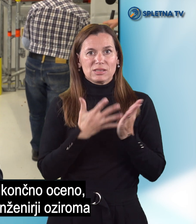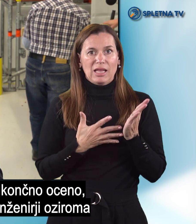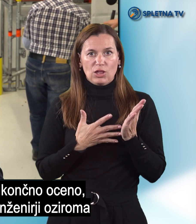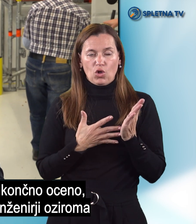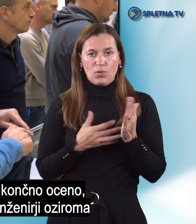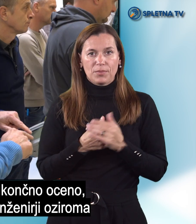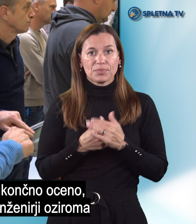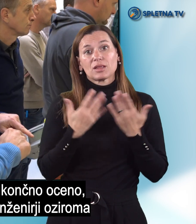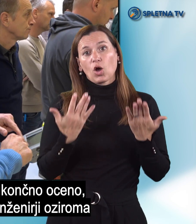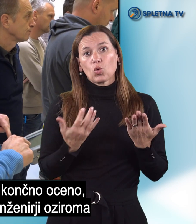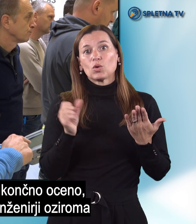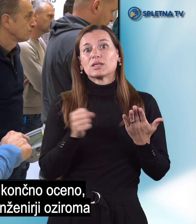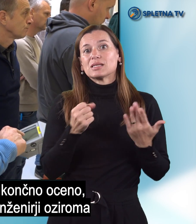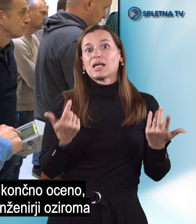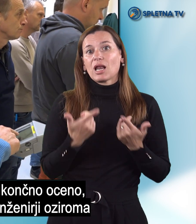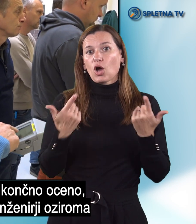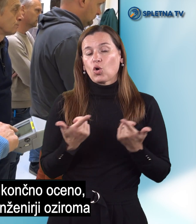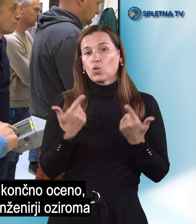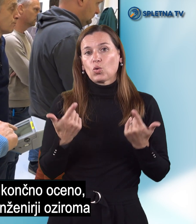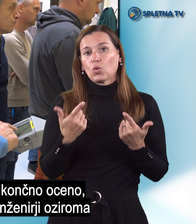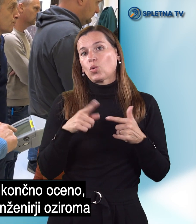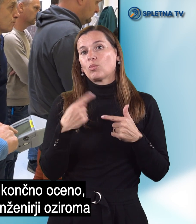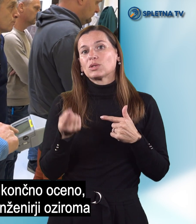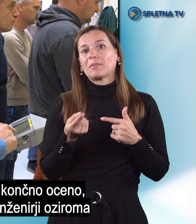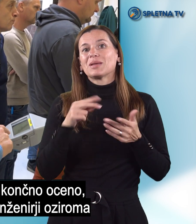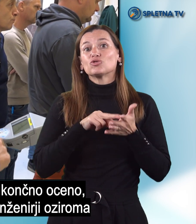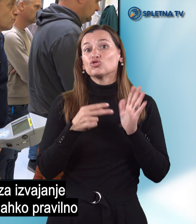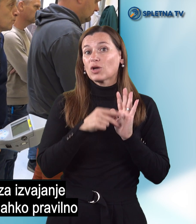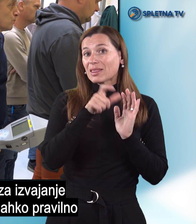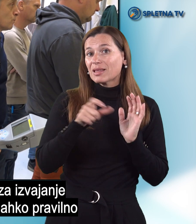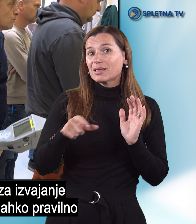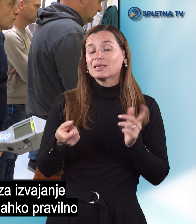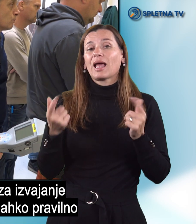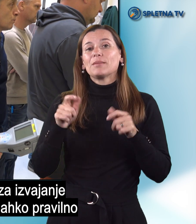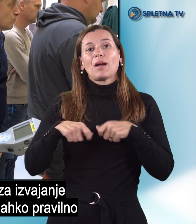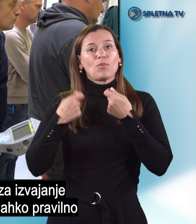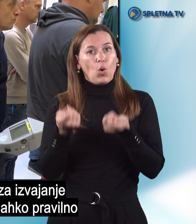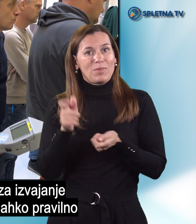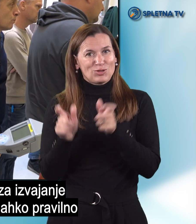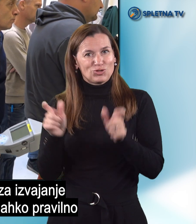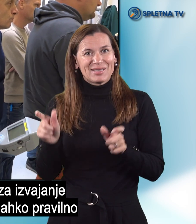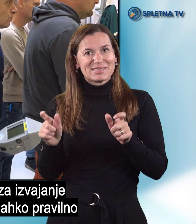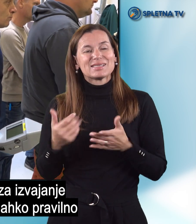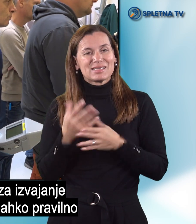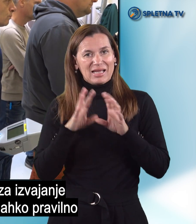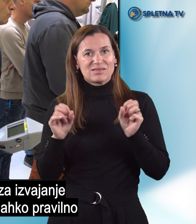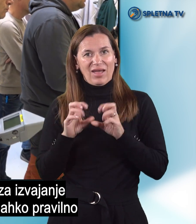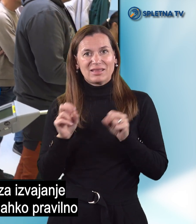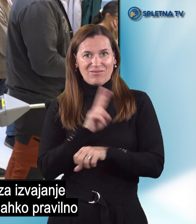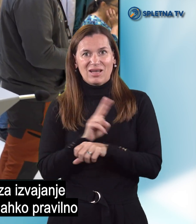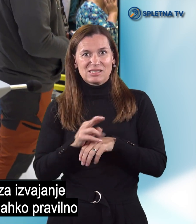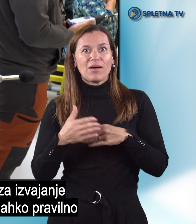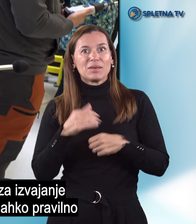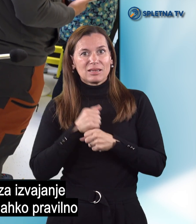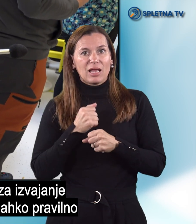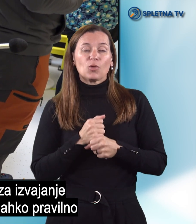oceno, tako da se lahko potem inženirji oziroma pooblaščenci za izvajanje varstva